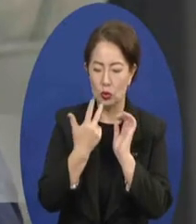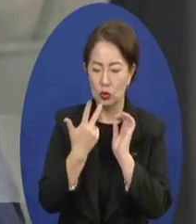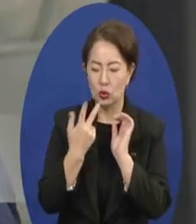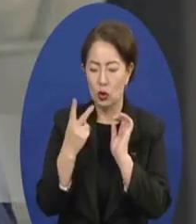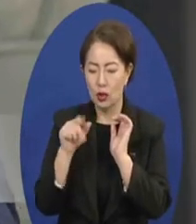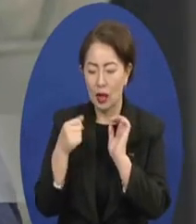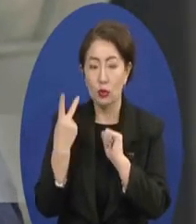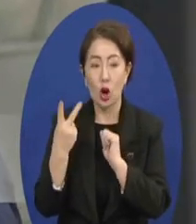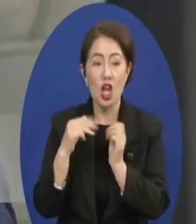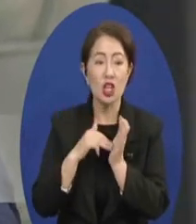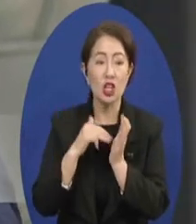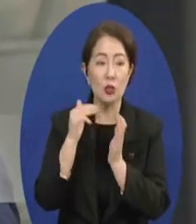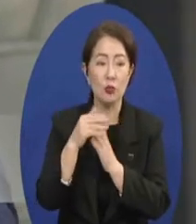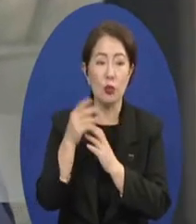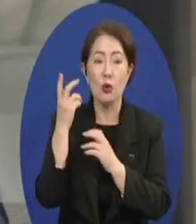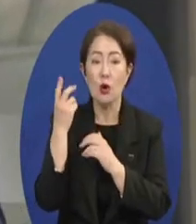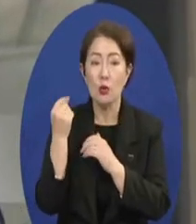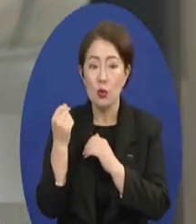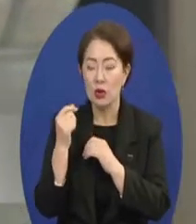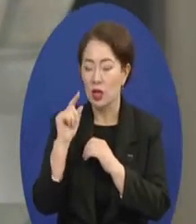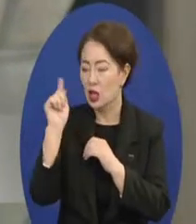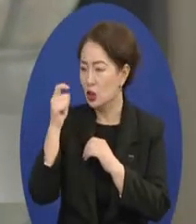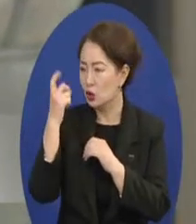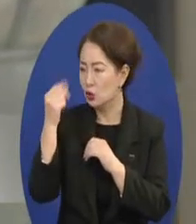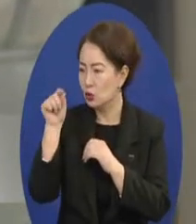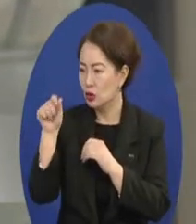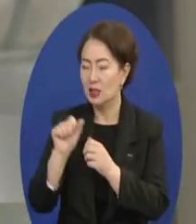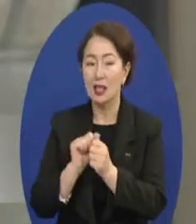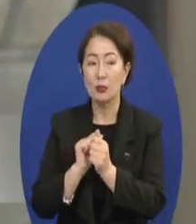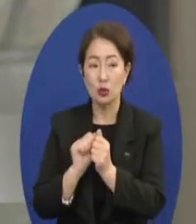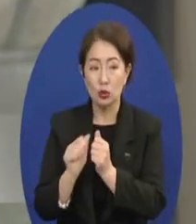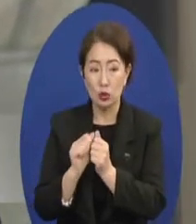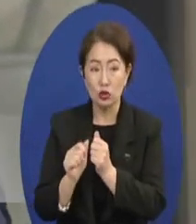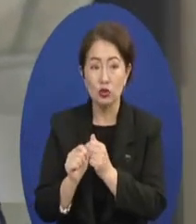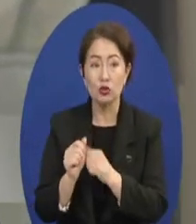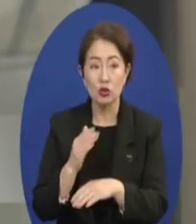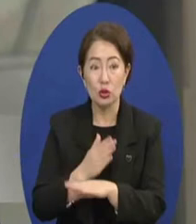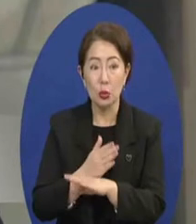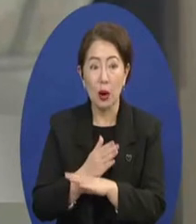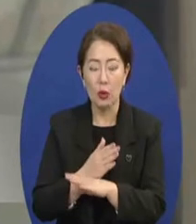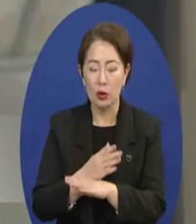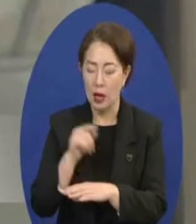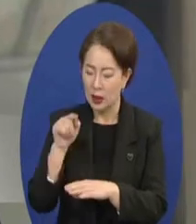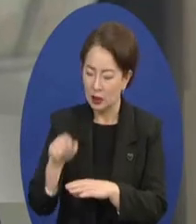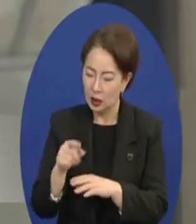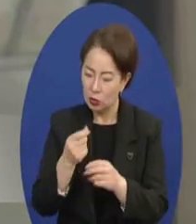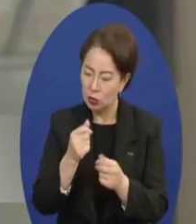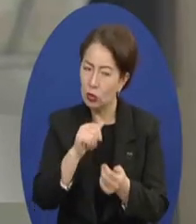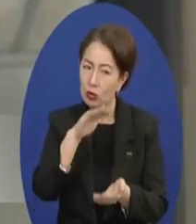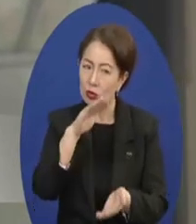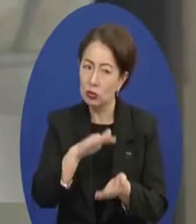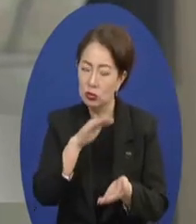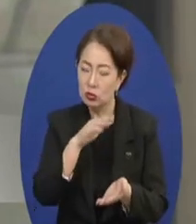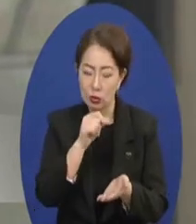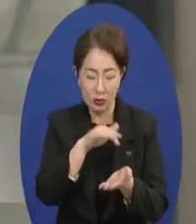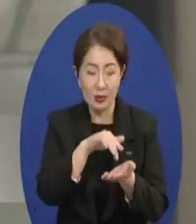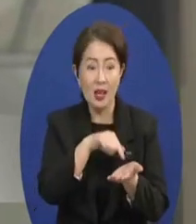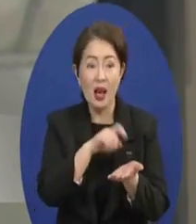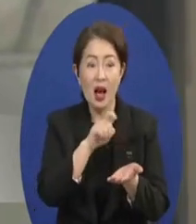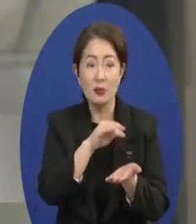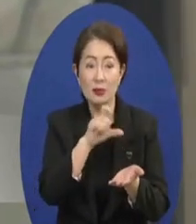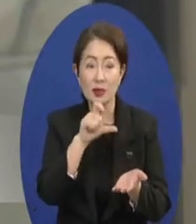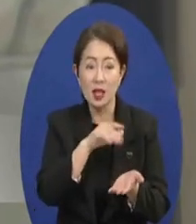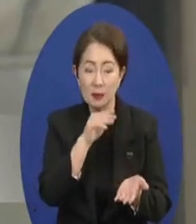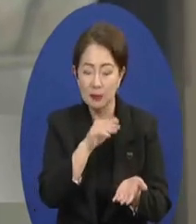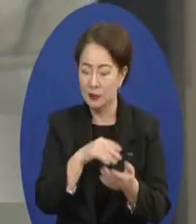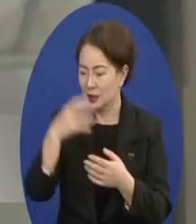632.2 тэрбум төгрөгийг эрчим хүчний салбарт төлж барагдуулаад байна. Энэ төлбөрийн хэмжээ Засгийн Газрын тогтоолын